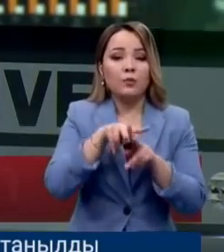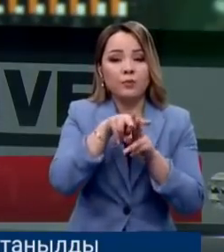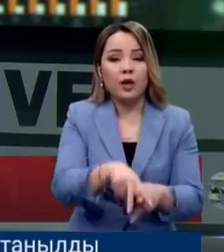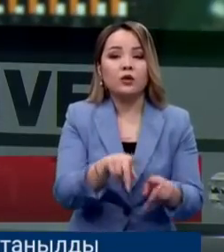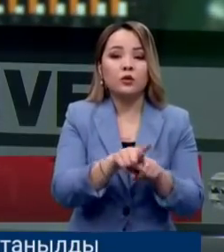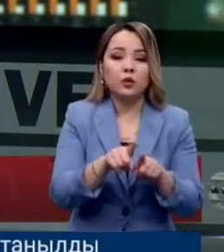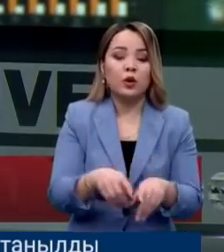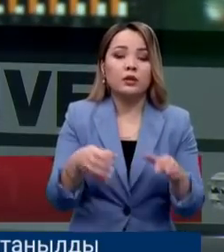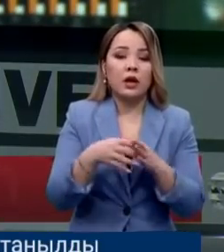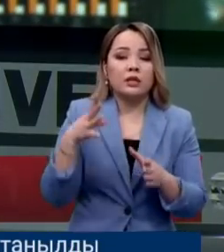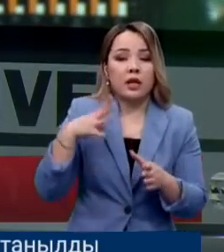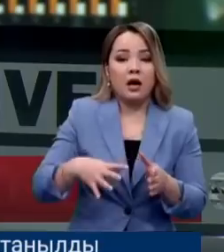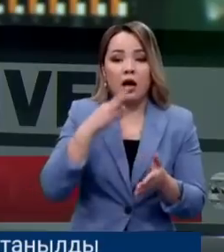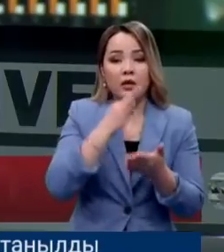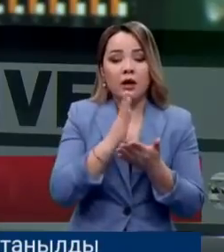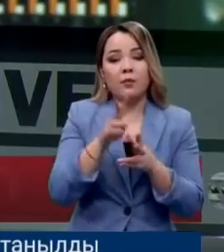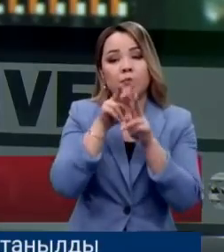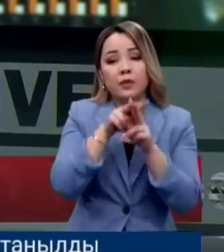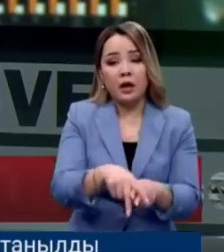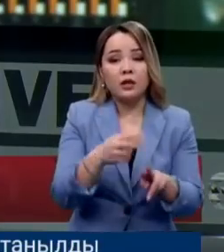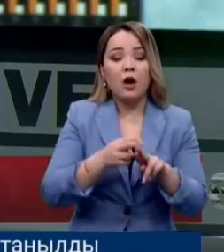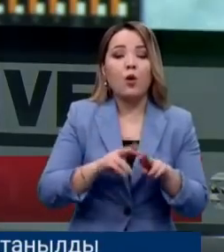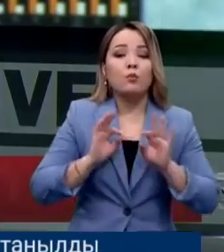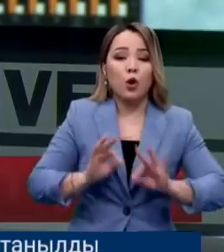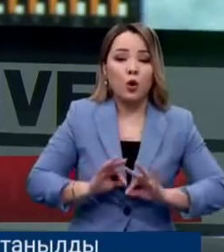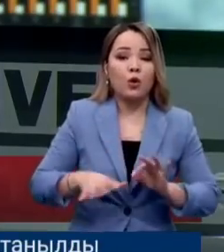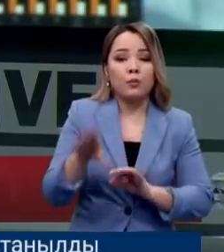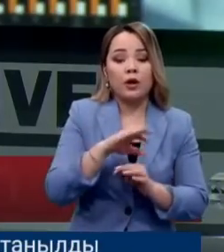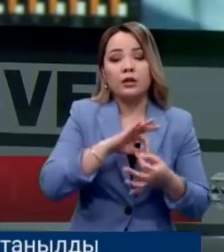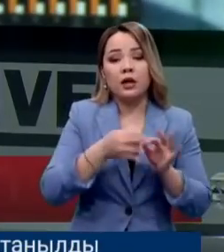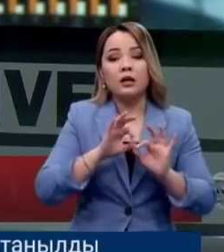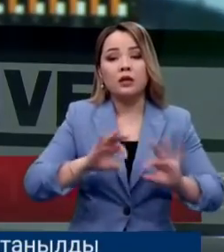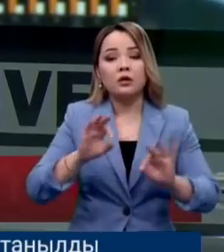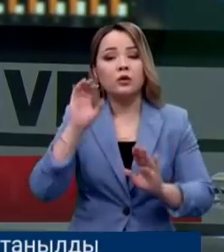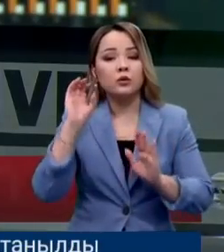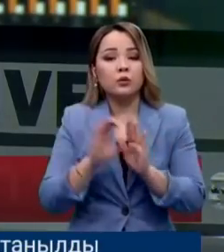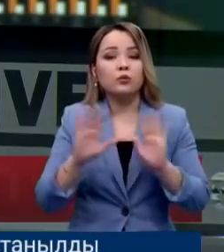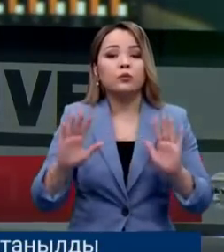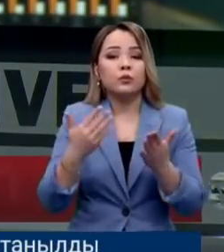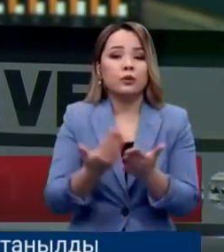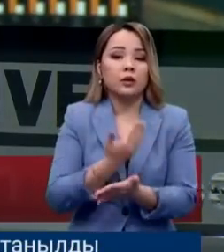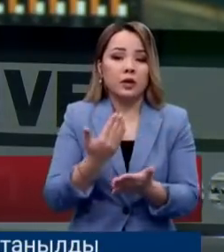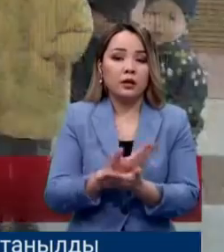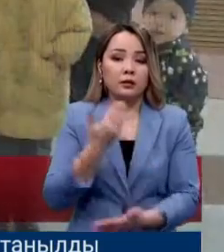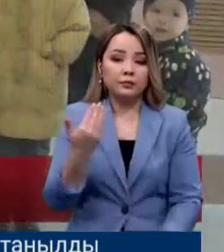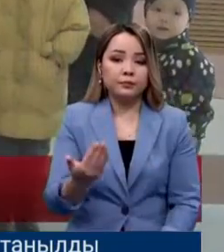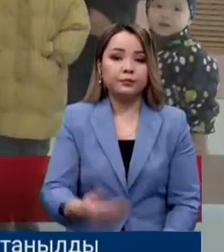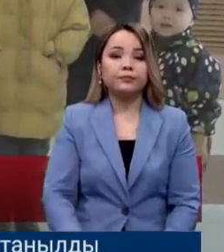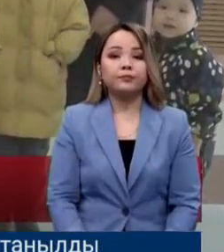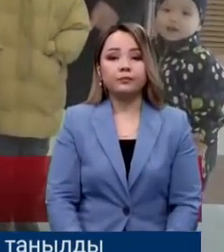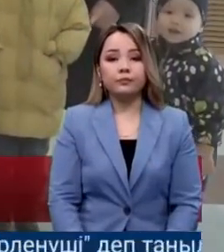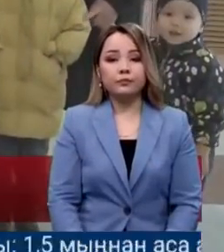дейді ашынған топ. Ал прокуратура қандай уәж келтірді? Қос тарапты әріптесім Динара Жоламан қызы тыңдады.